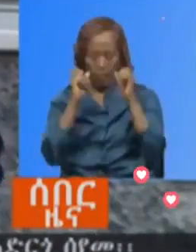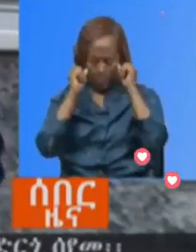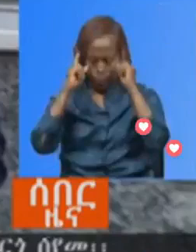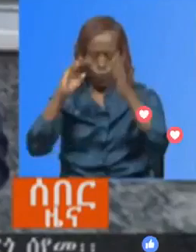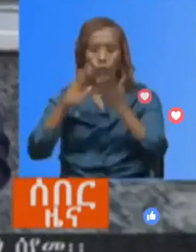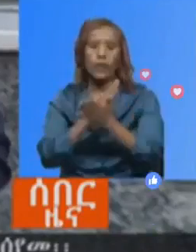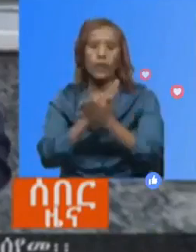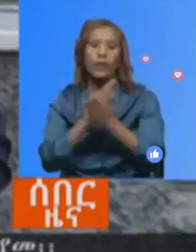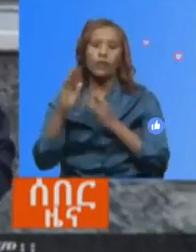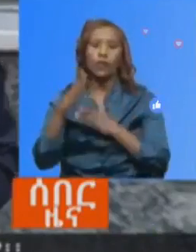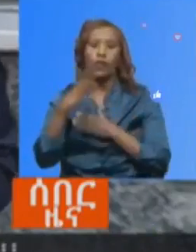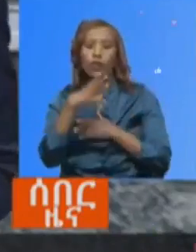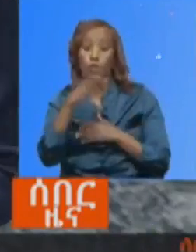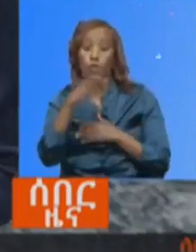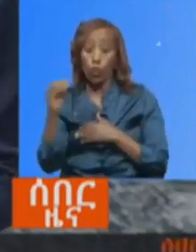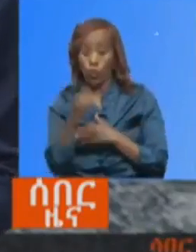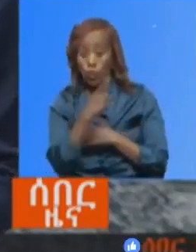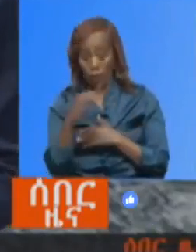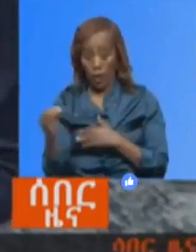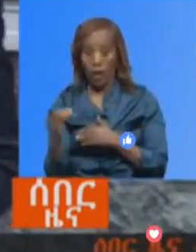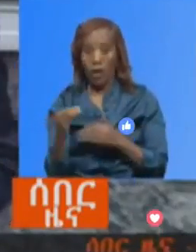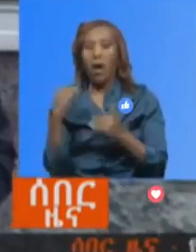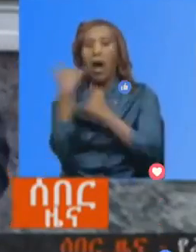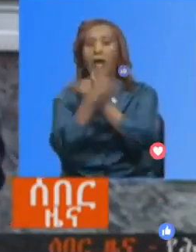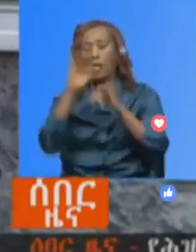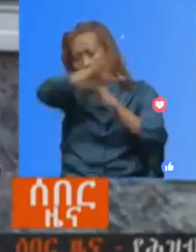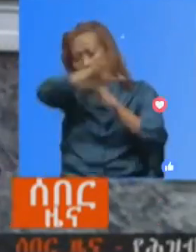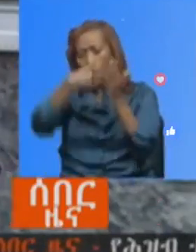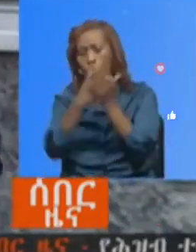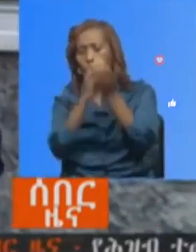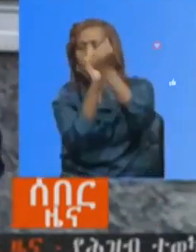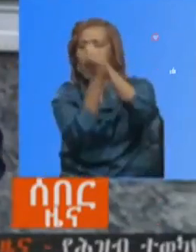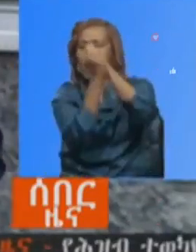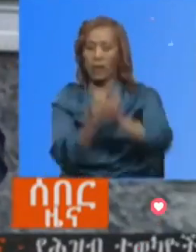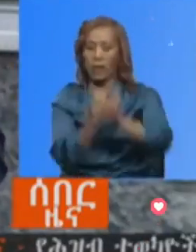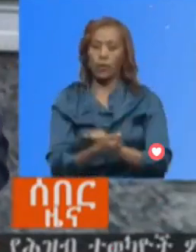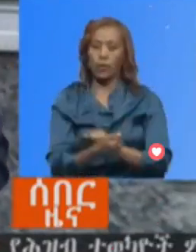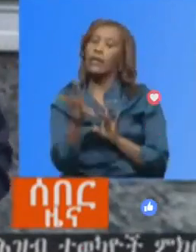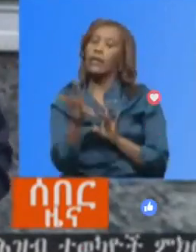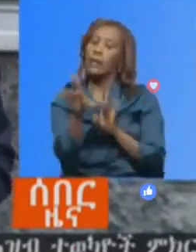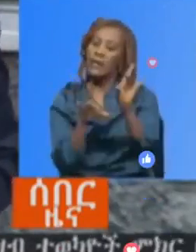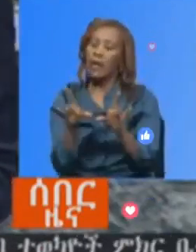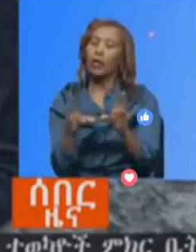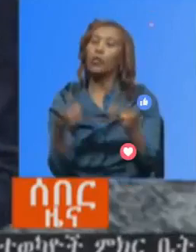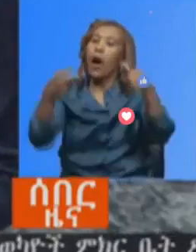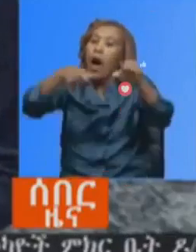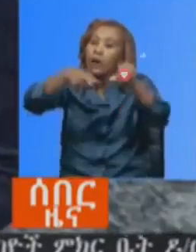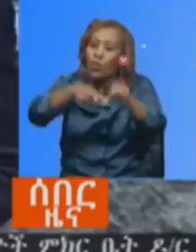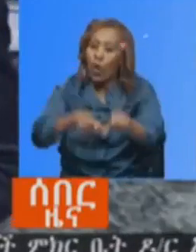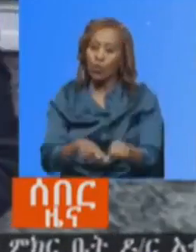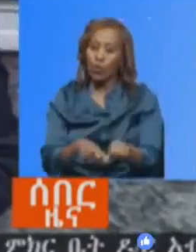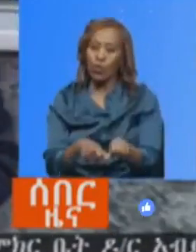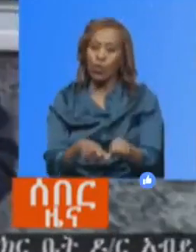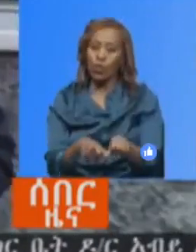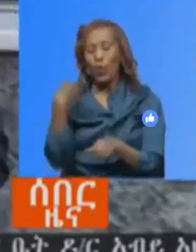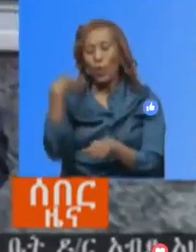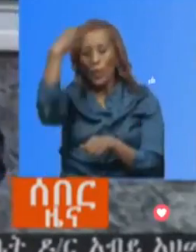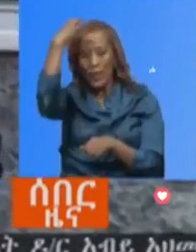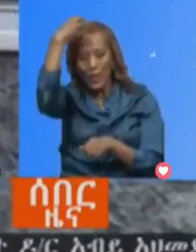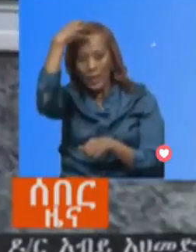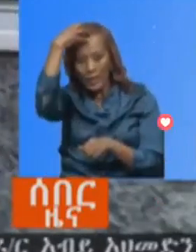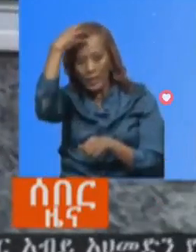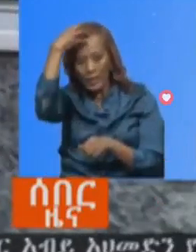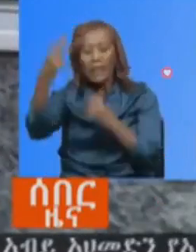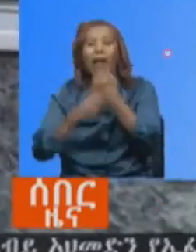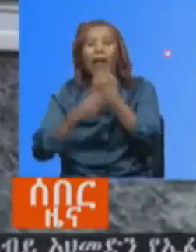ተሳታፊ እንድትሆኑና ሀገራችንን በሁሉም መልክ ለመቀየር ለምታደርጉት አስተዋጽኦ መንግስት